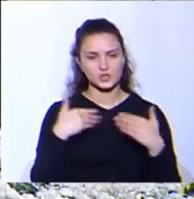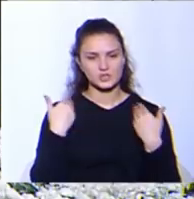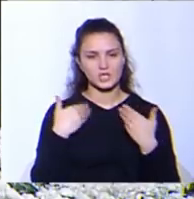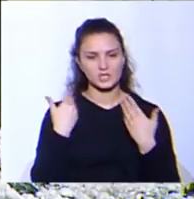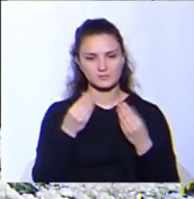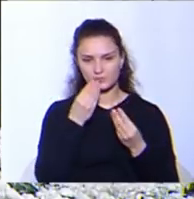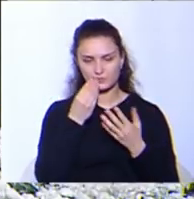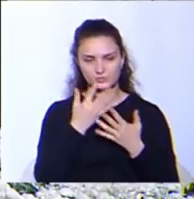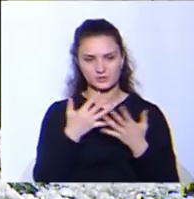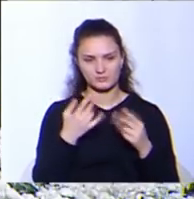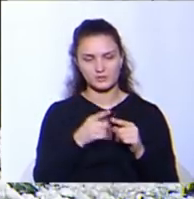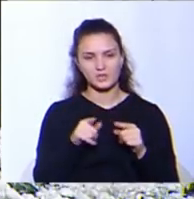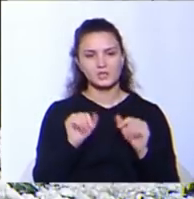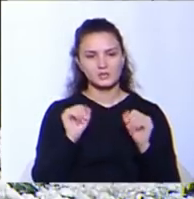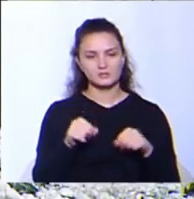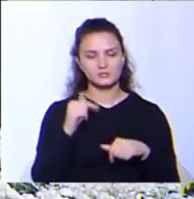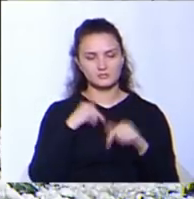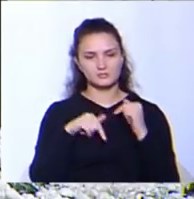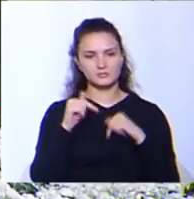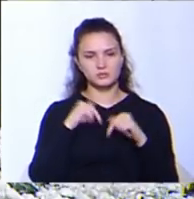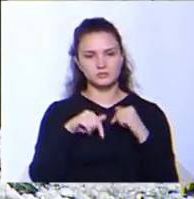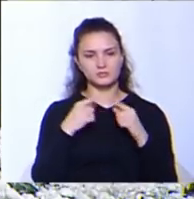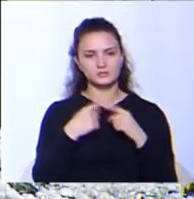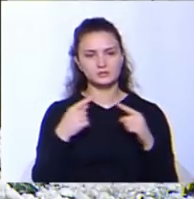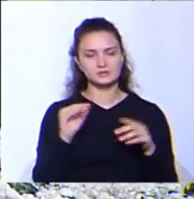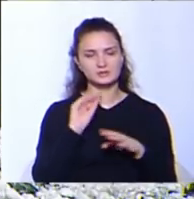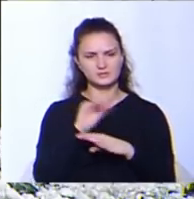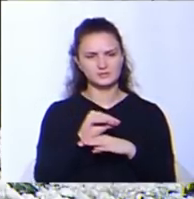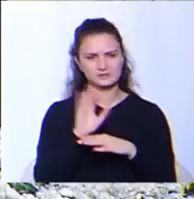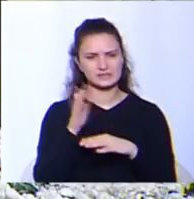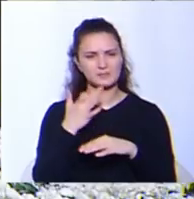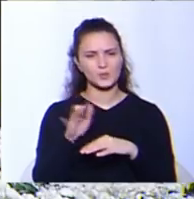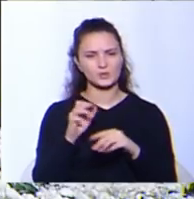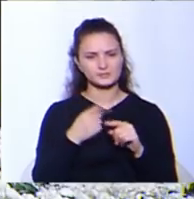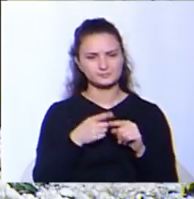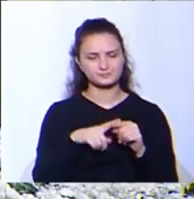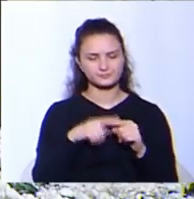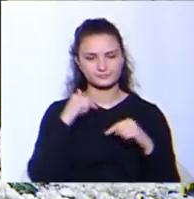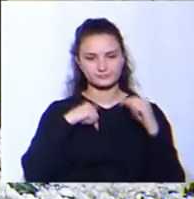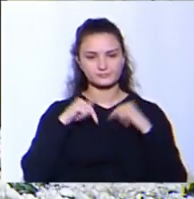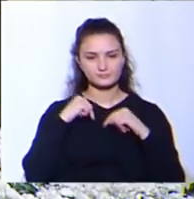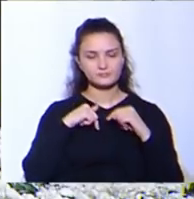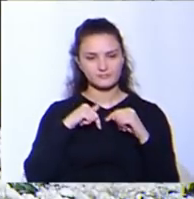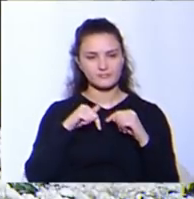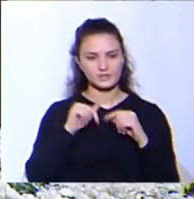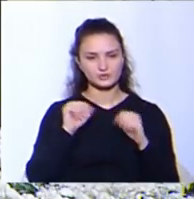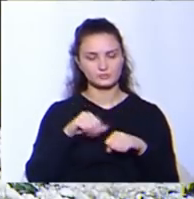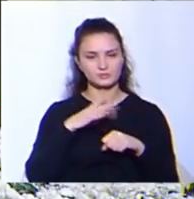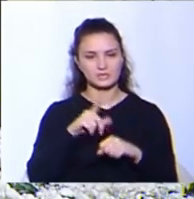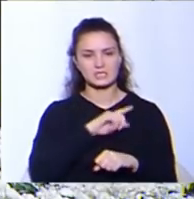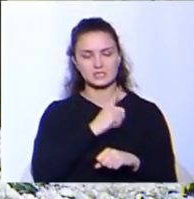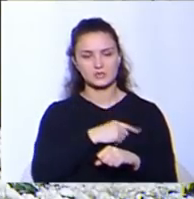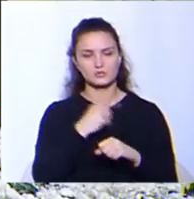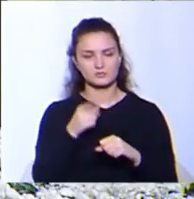ცოცხალი პროდუქტები მათ შეუძლიათ ორგანიზმში სხვა დამატებითი ქიმიური რეაქციები გამოიწვიონ თავის მხრივ რაც გააძლიერებს